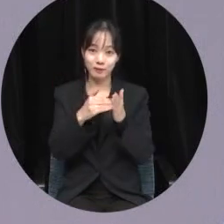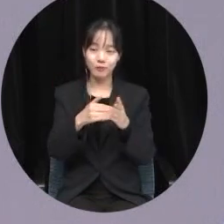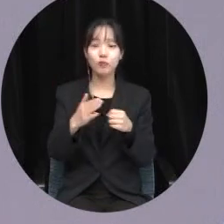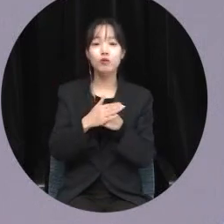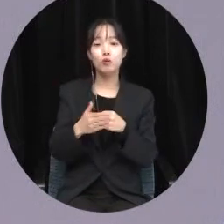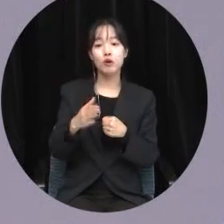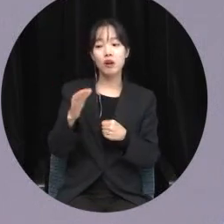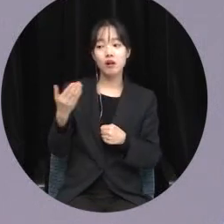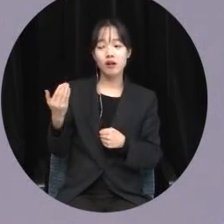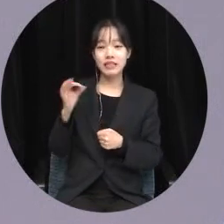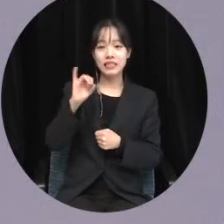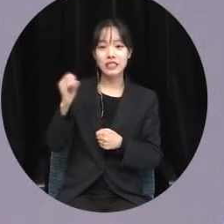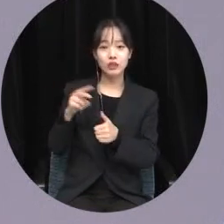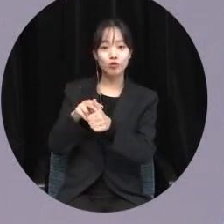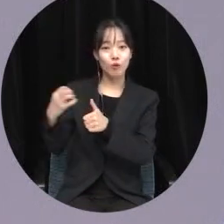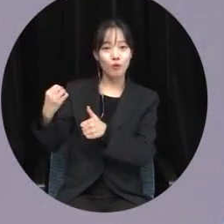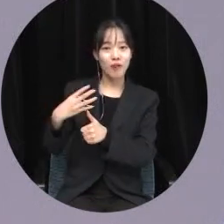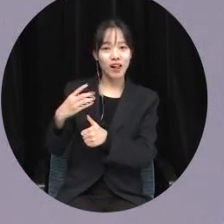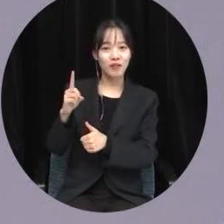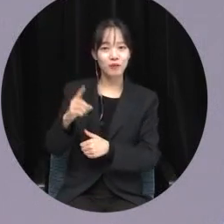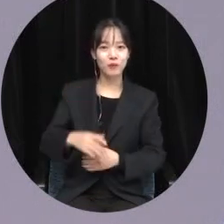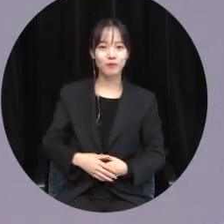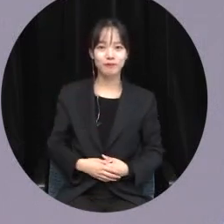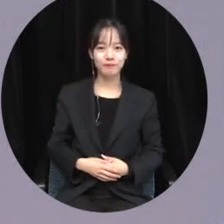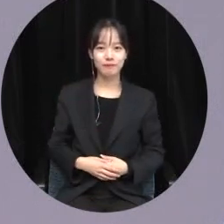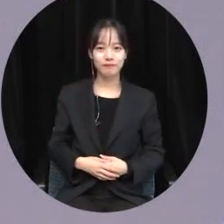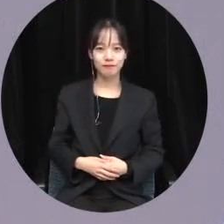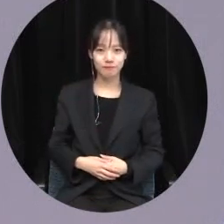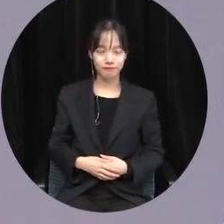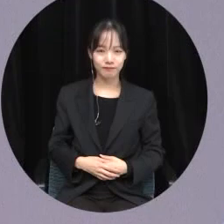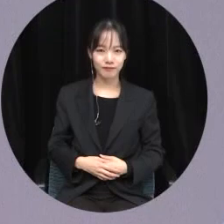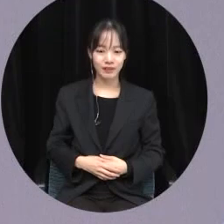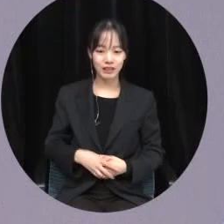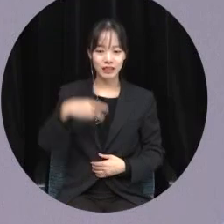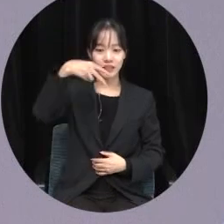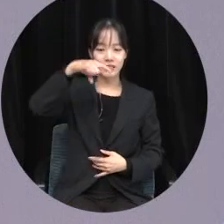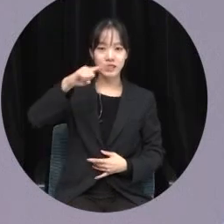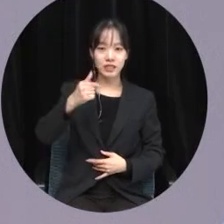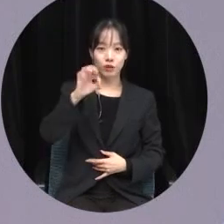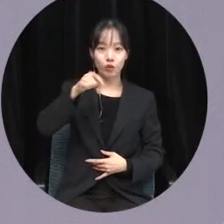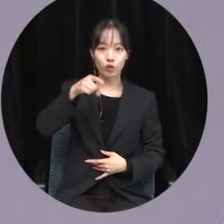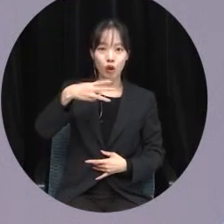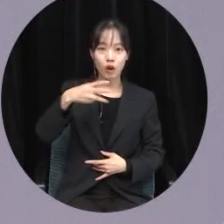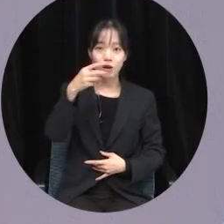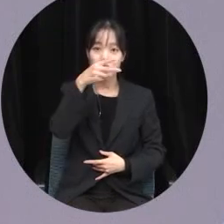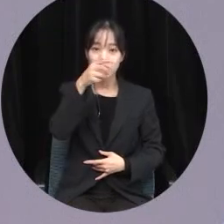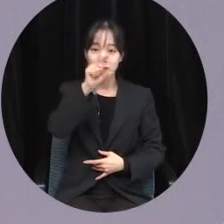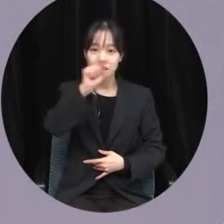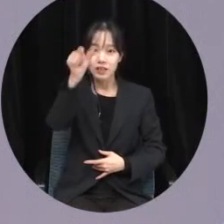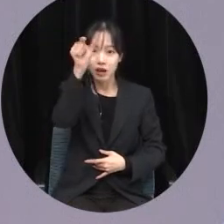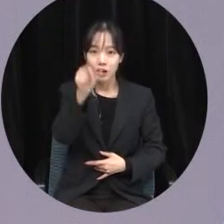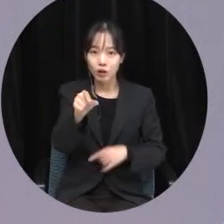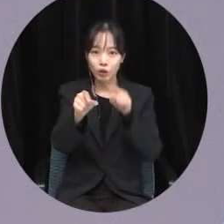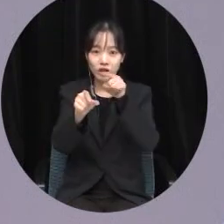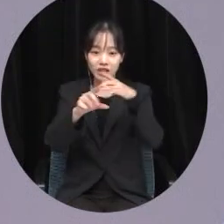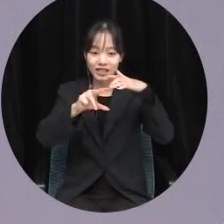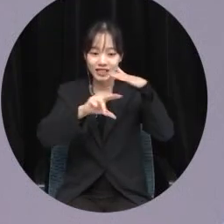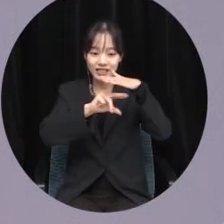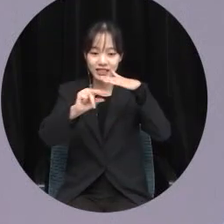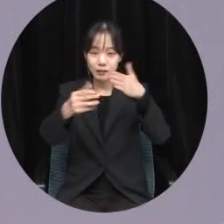이용선 후보께서 말씀하셨듯이 우리 신월 사거리에 드디어 이 역사를